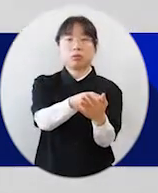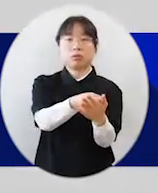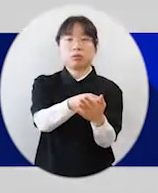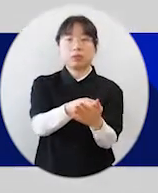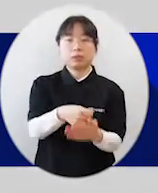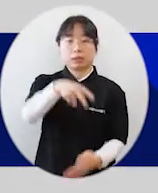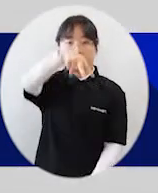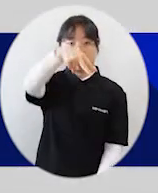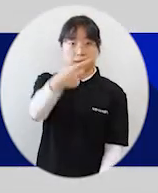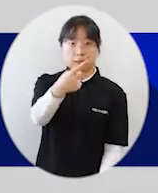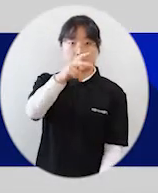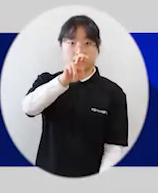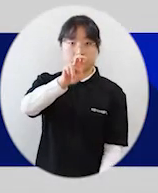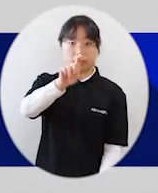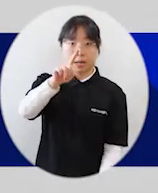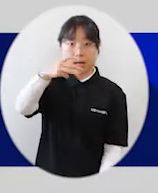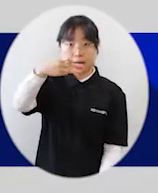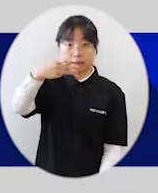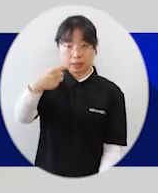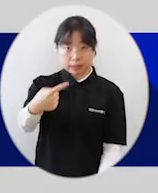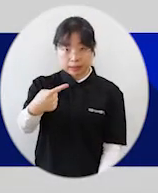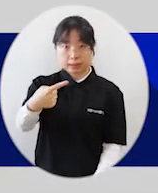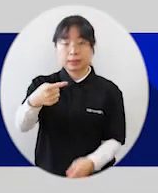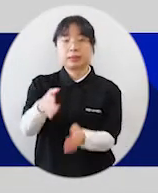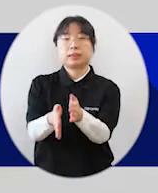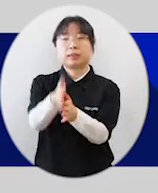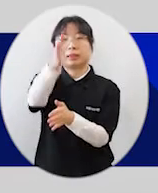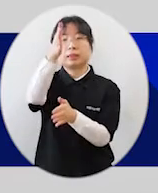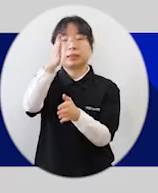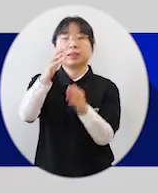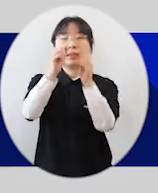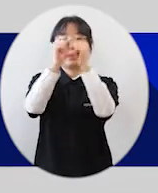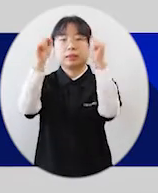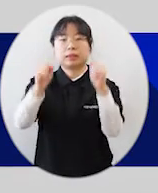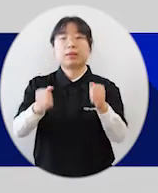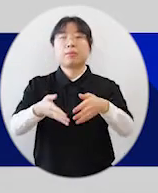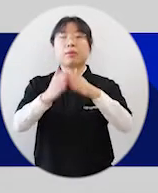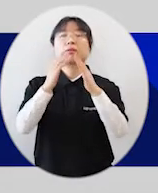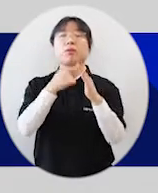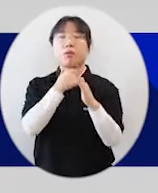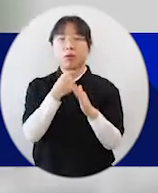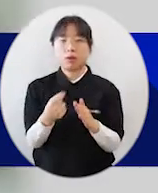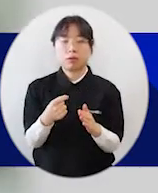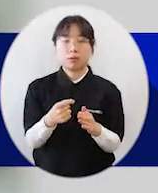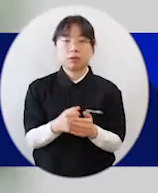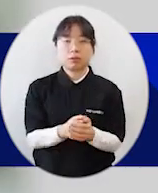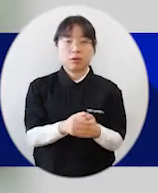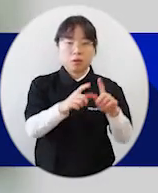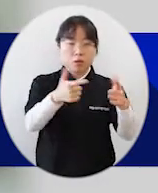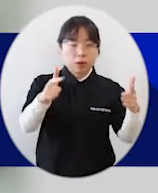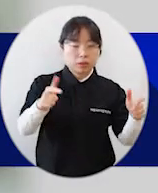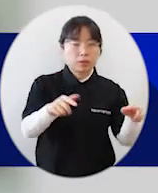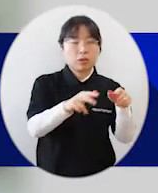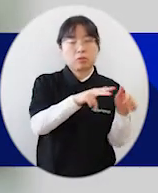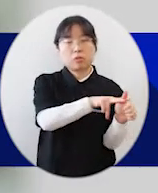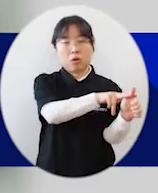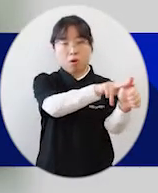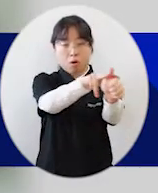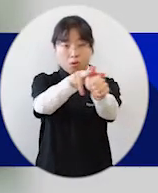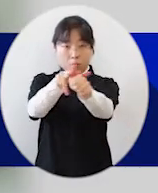교통 방범 환경 분야에서 다양한 정보 시스템을 연계한 스마트 도시 안전망을 구축하며